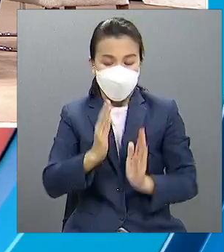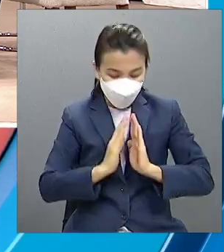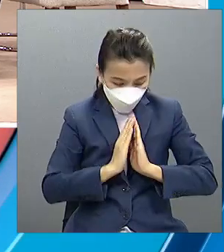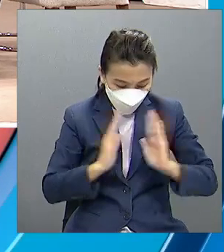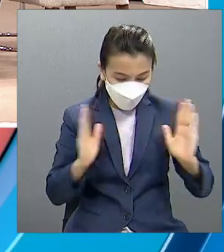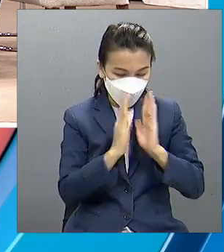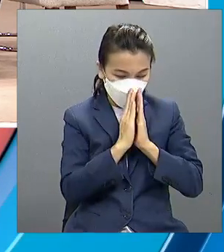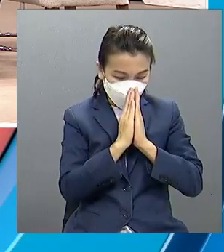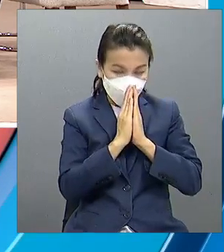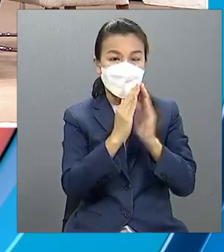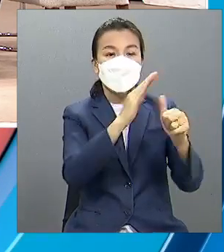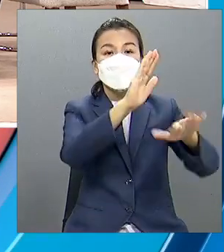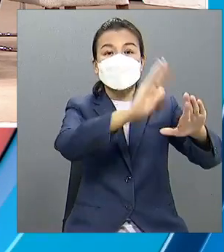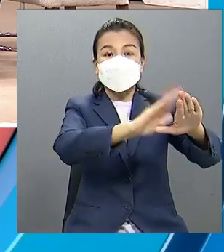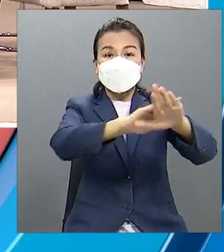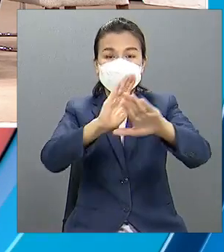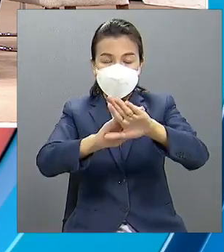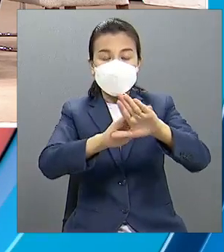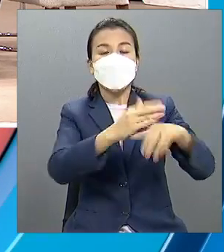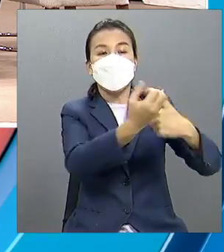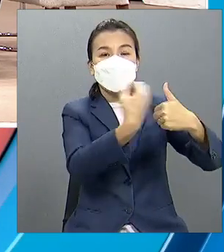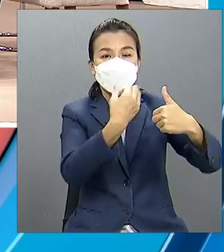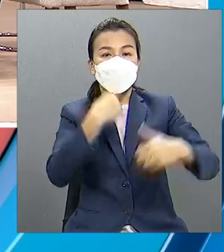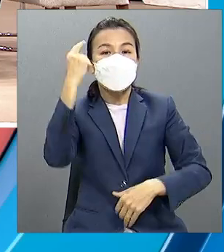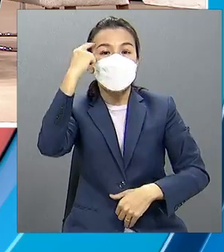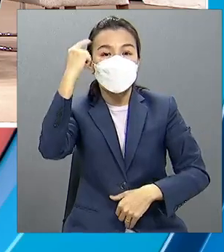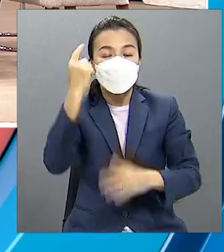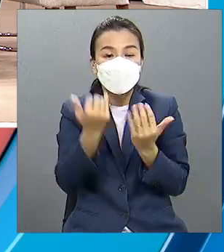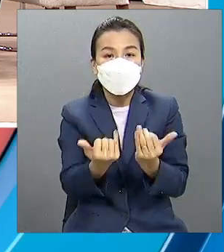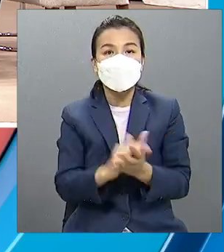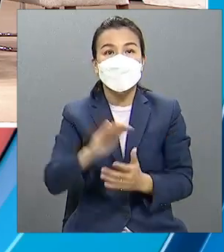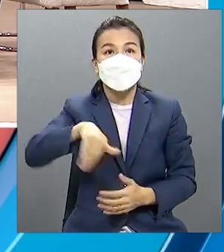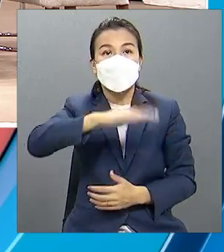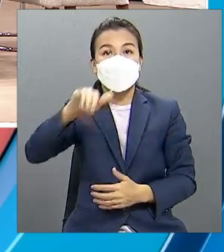เตือนนะครับยังไงก็ตามทางรายการแล้วก็เราทั้ง3คนนะครับแล้วก็ทุกคนทีม